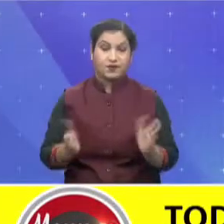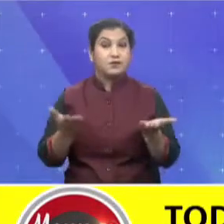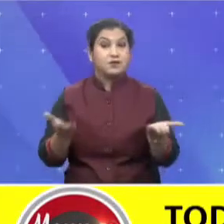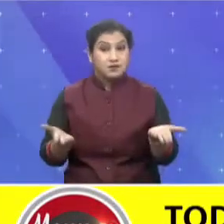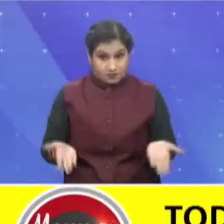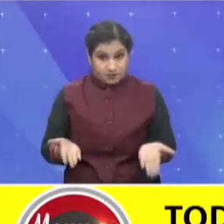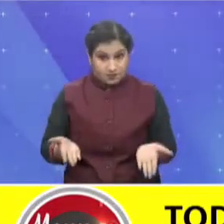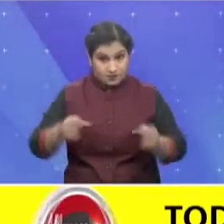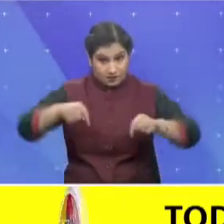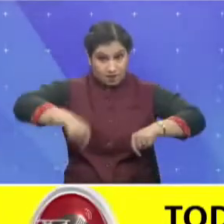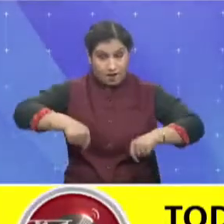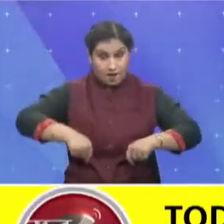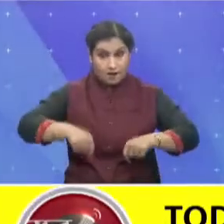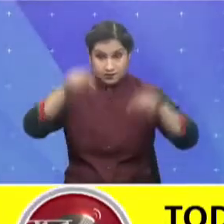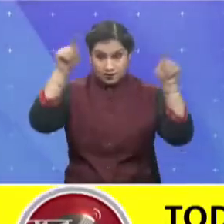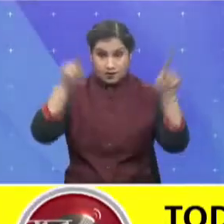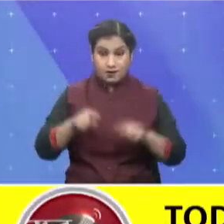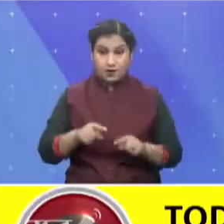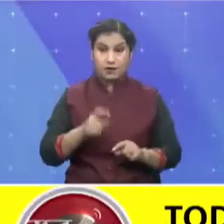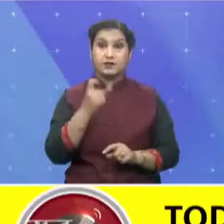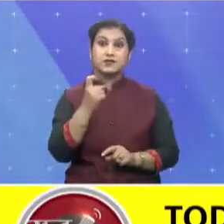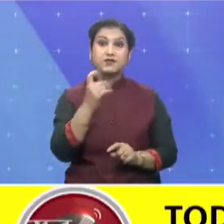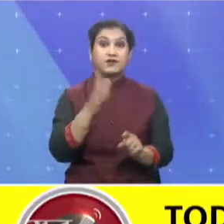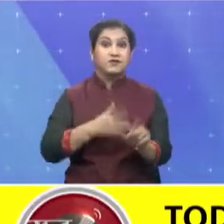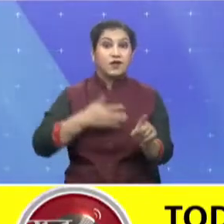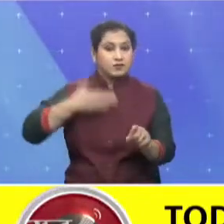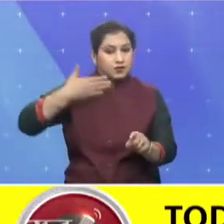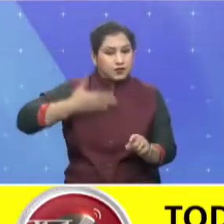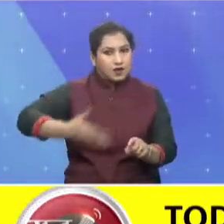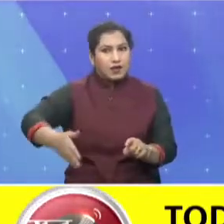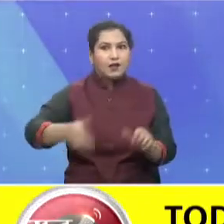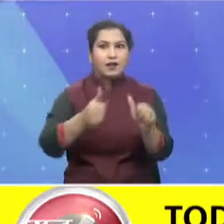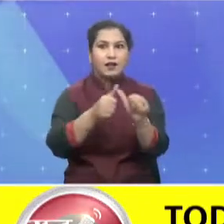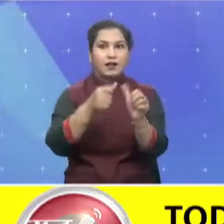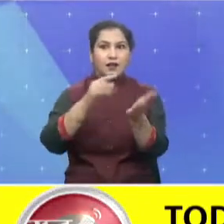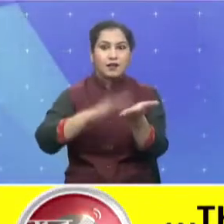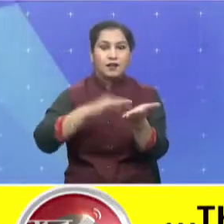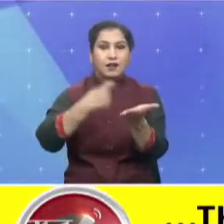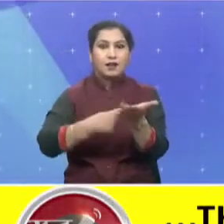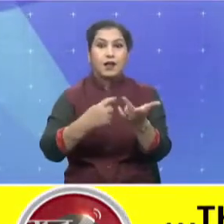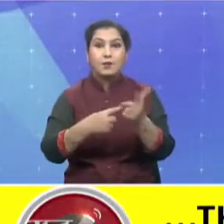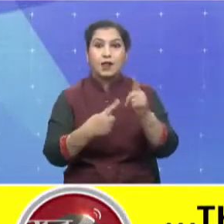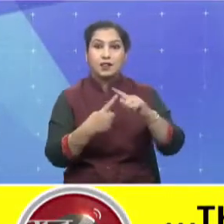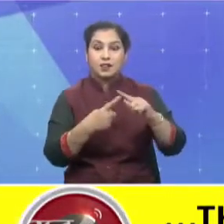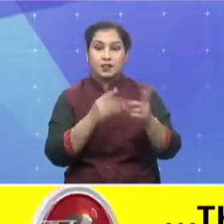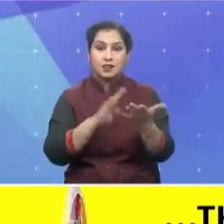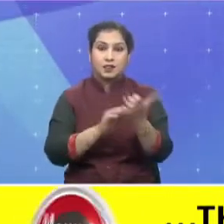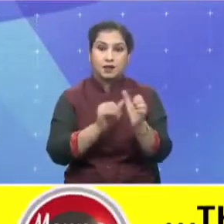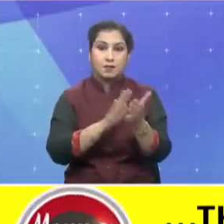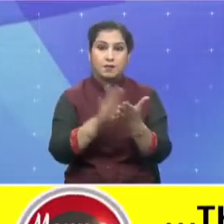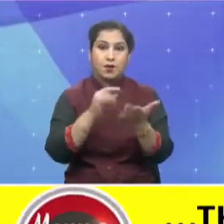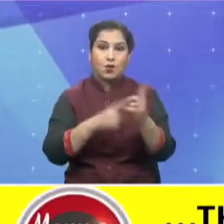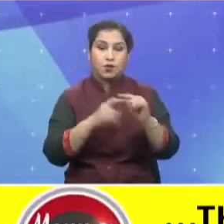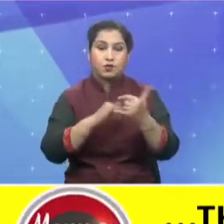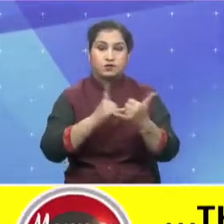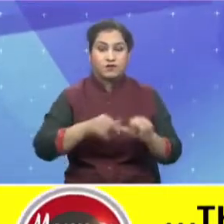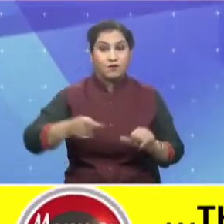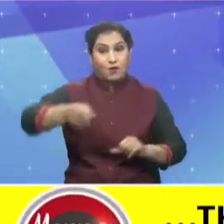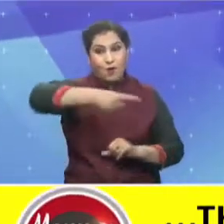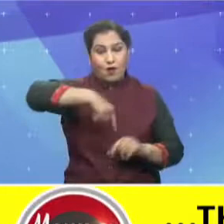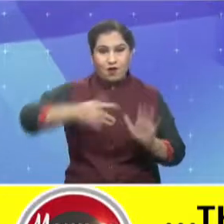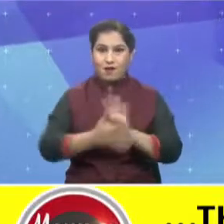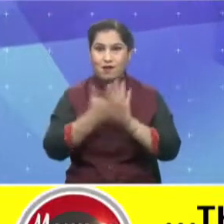जब देश अमृत महोत्सव मना रहा है, तो ये जो जनशक्ति है, जन जन की शक्ति